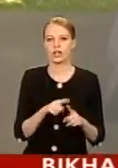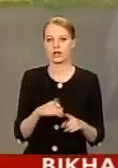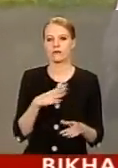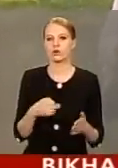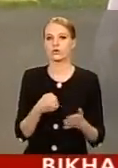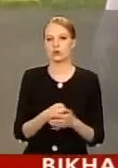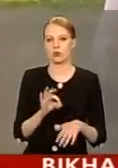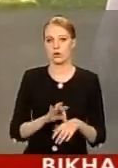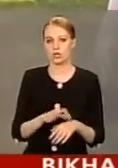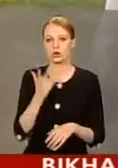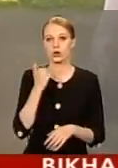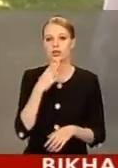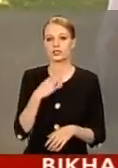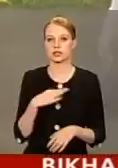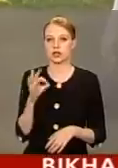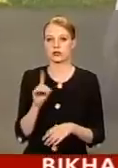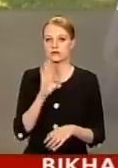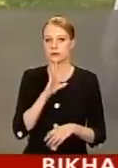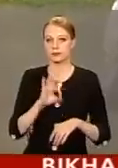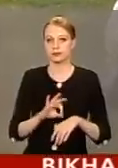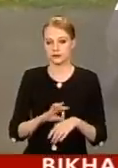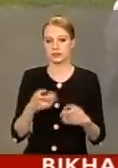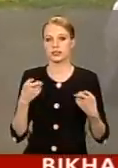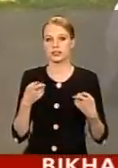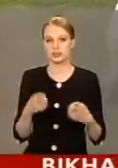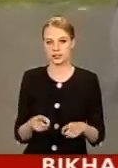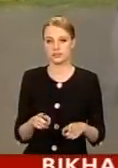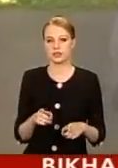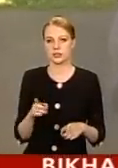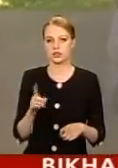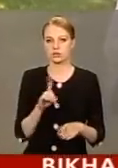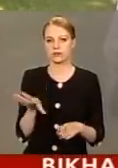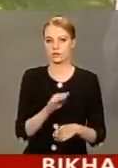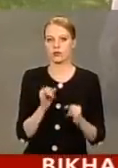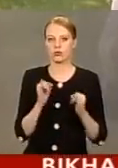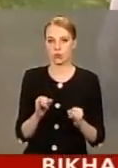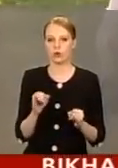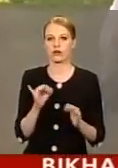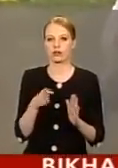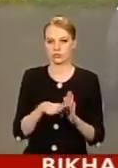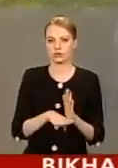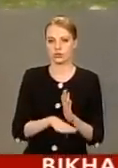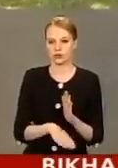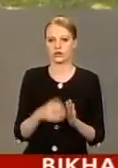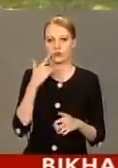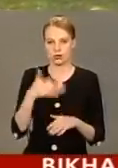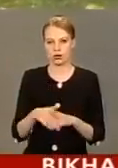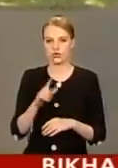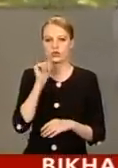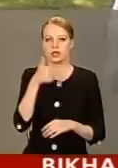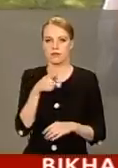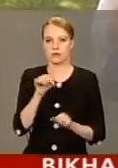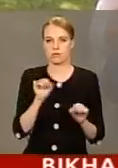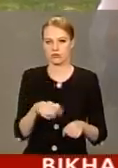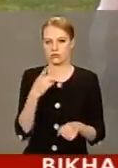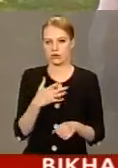болезні. Коли сказали о болезні, коли... Дійсно видно, що їй все плохо, і хуже, і хуже. Ти розумієш, що завтра ти вже